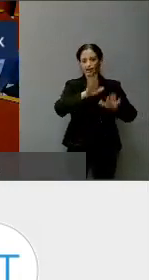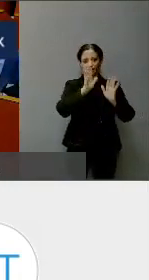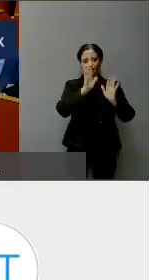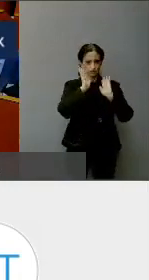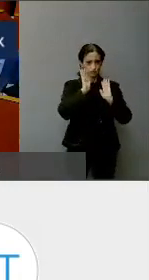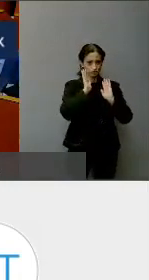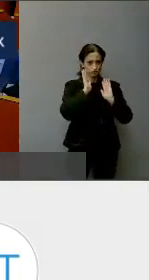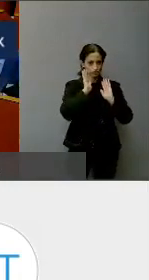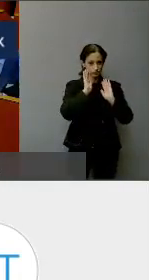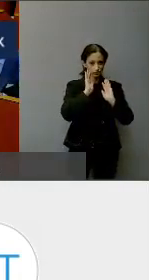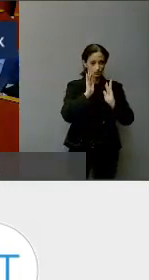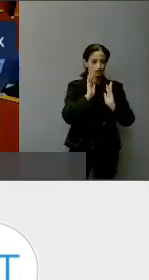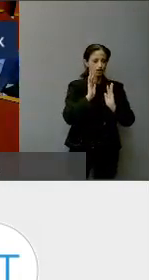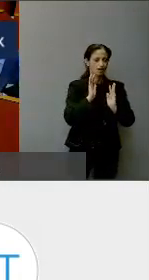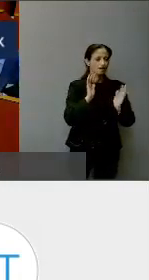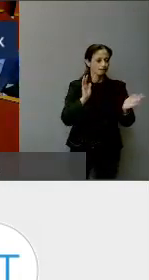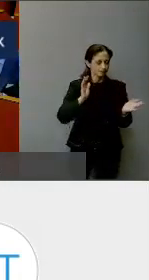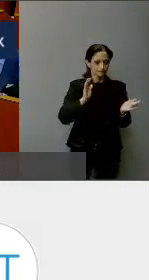origini